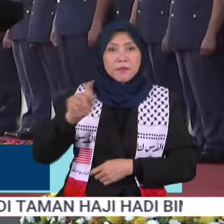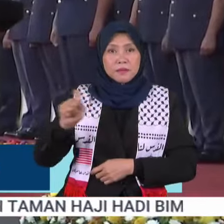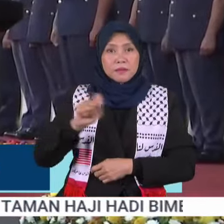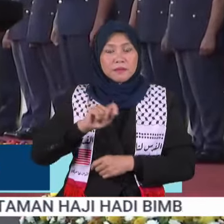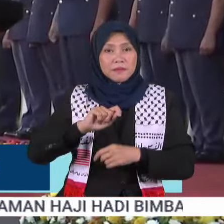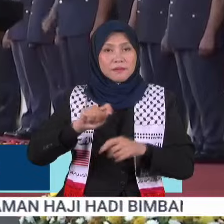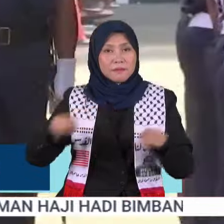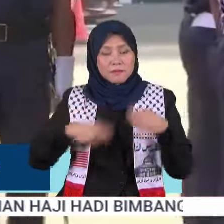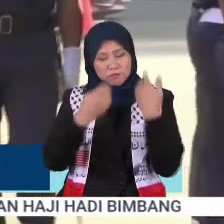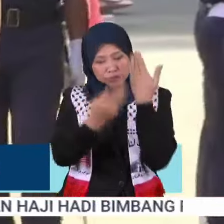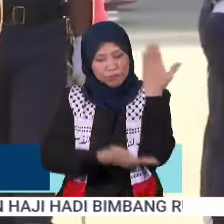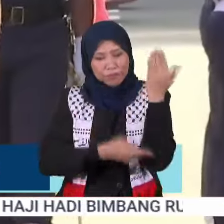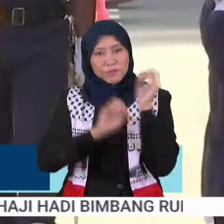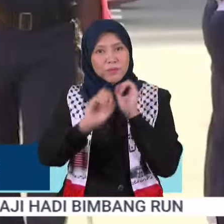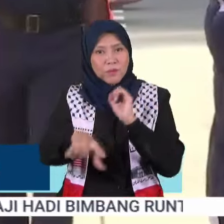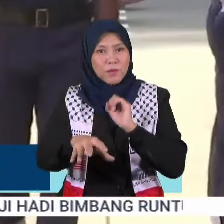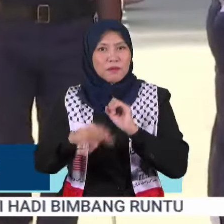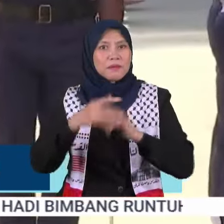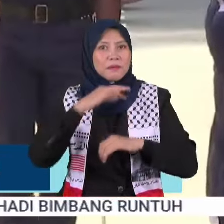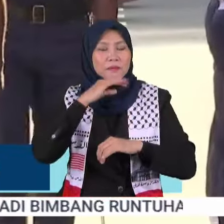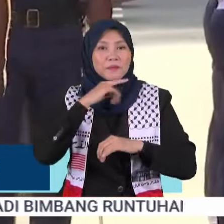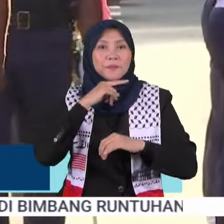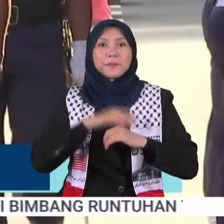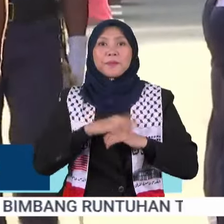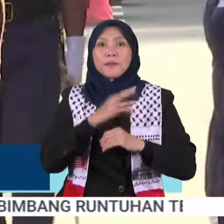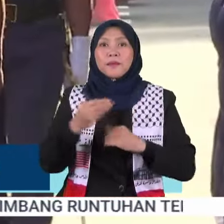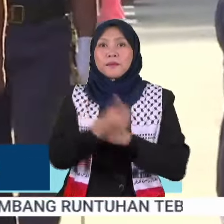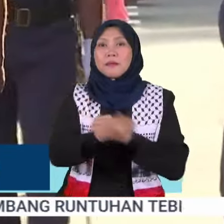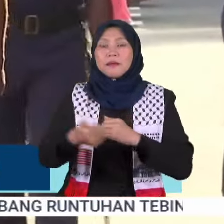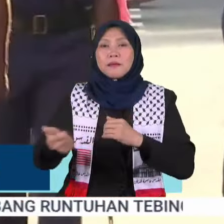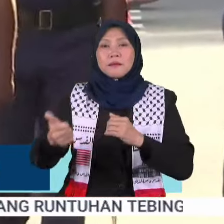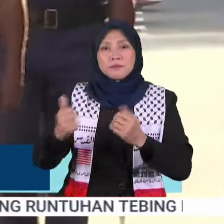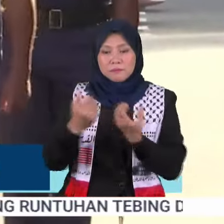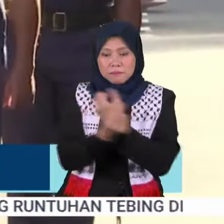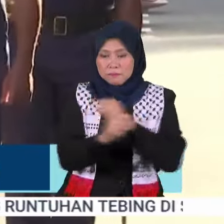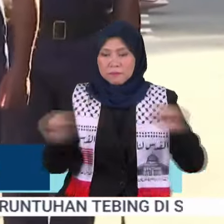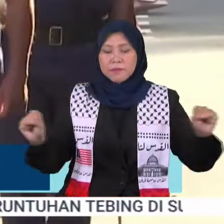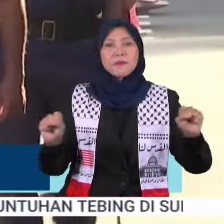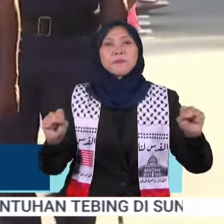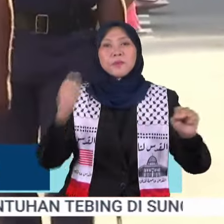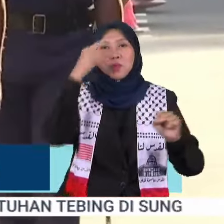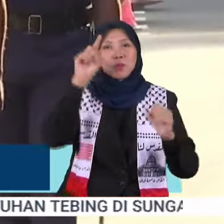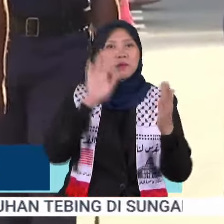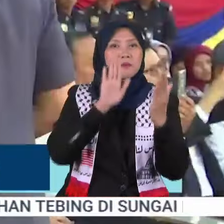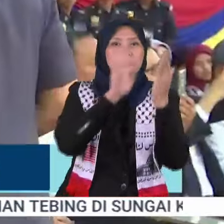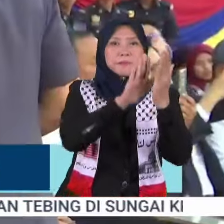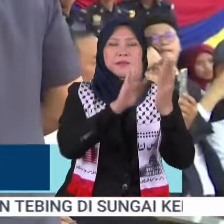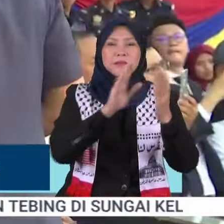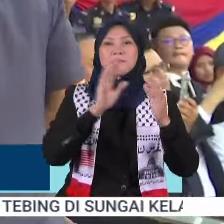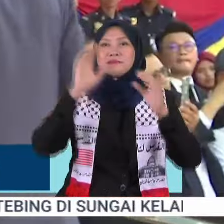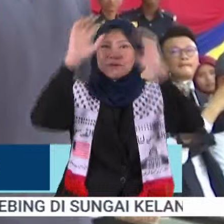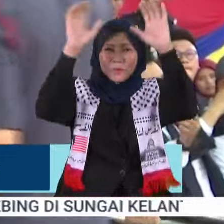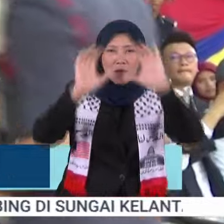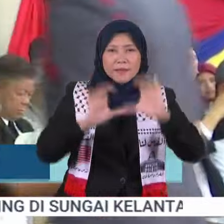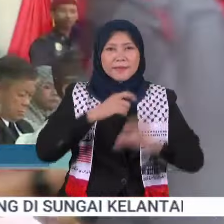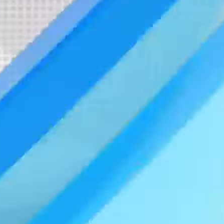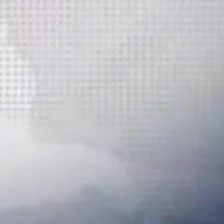Pihak bomba siap siaga melibatkan kelengkapan aset dan keanggotaan sebagai persiapan untuk menghadapi musim kering ini.